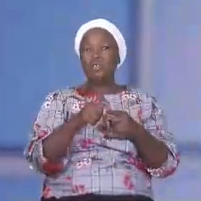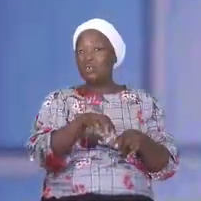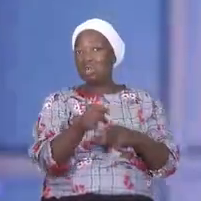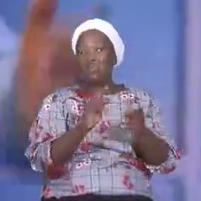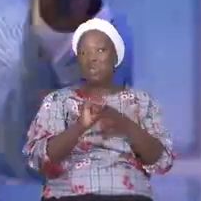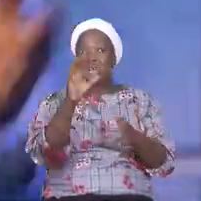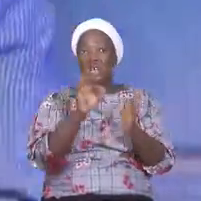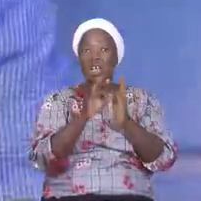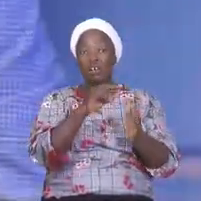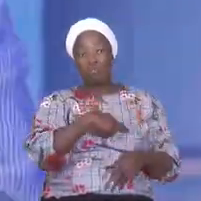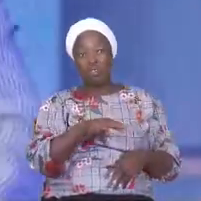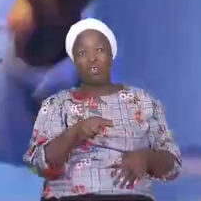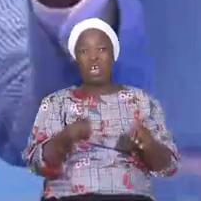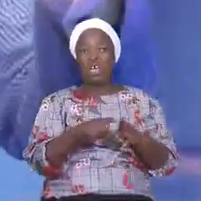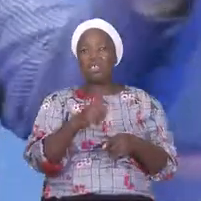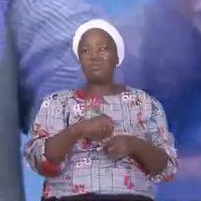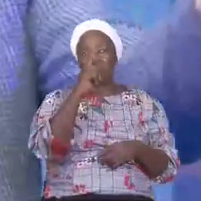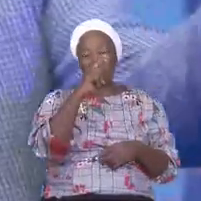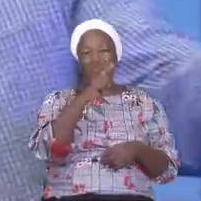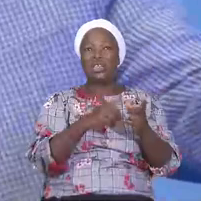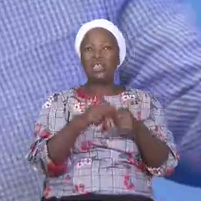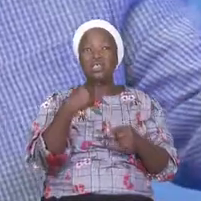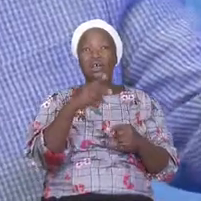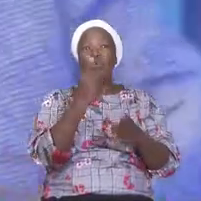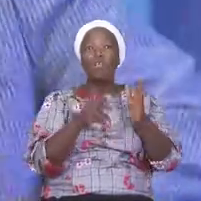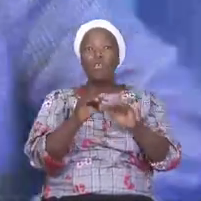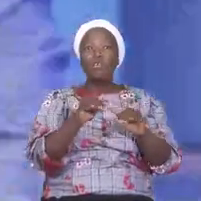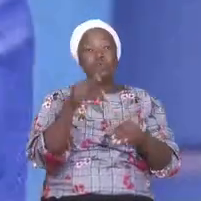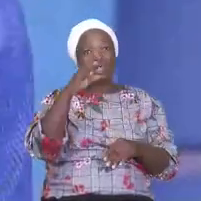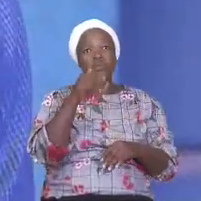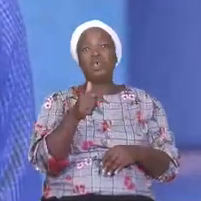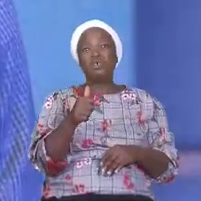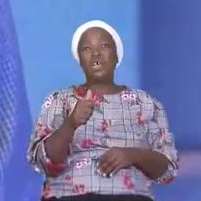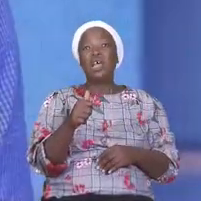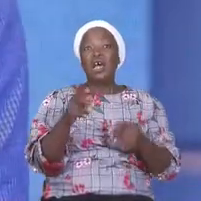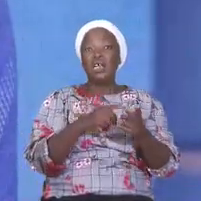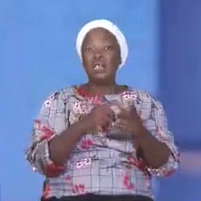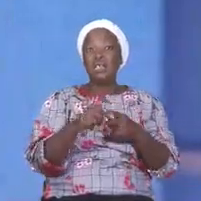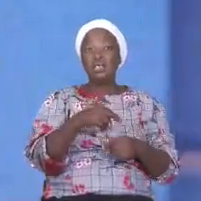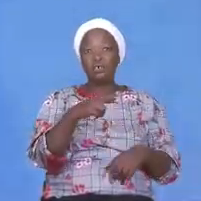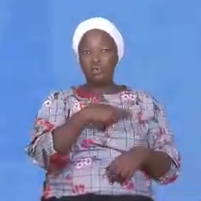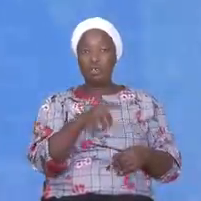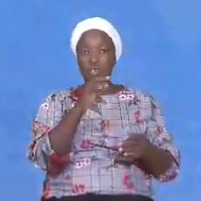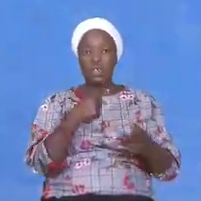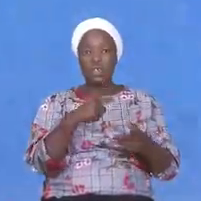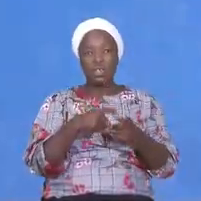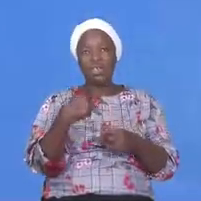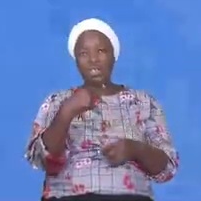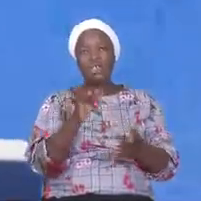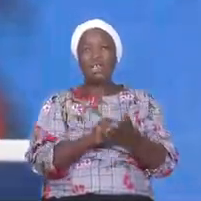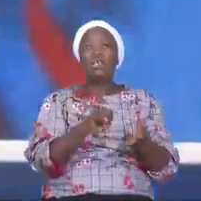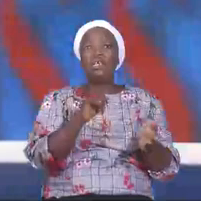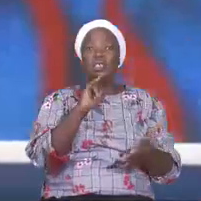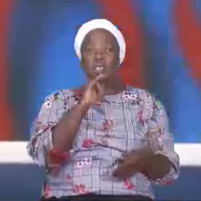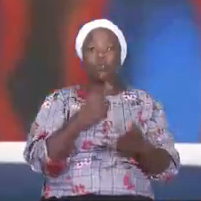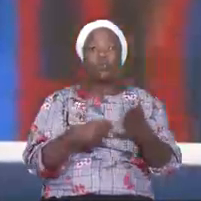croix du Seigneur comme une folie. Pour d'autres, ils considèrent la religion comme la chose. Ce qu'ils font pour eux-mêmes,